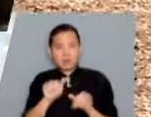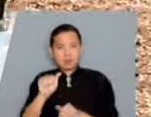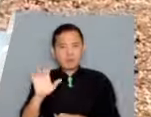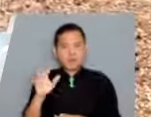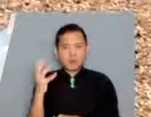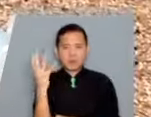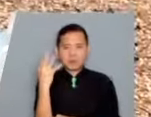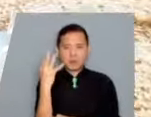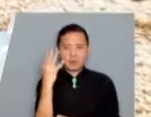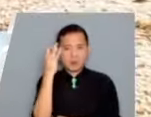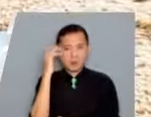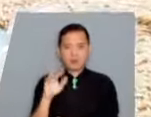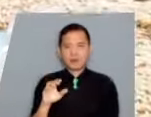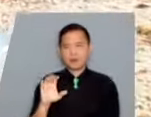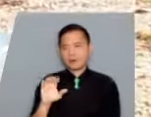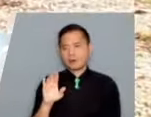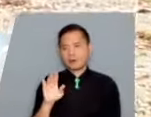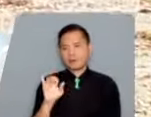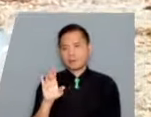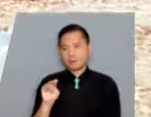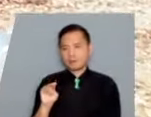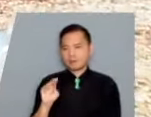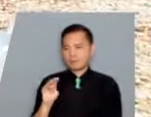monoxide poisoning.